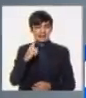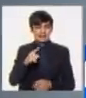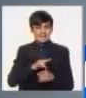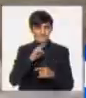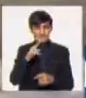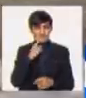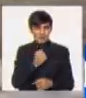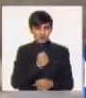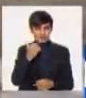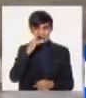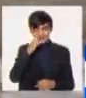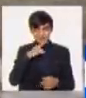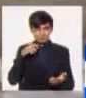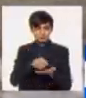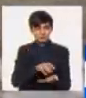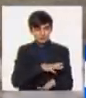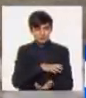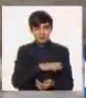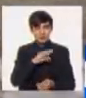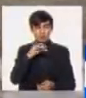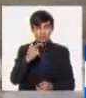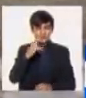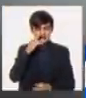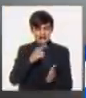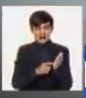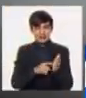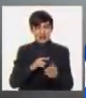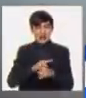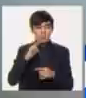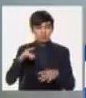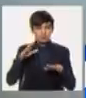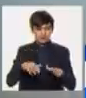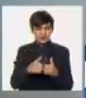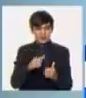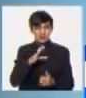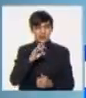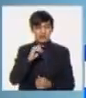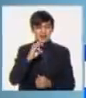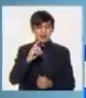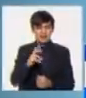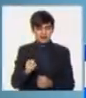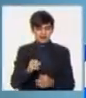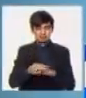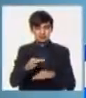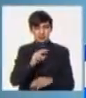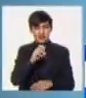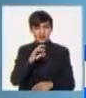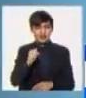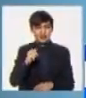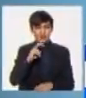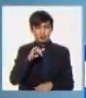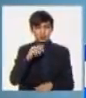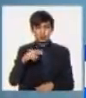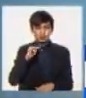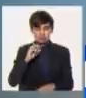сил Казахстана потерпел крушение южнее карагандинского аэропорта Сырарка на территории сельского округа Каракудук.